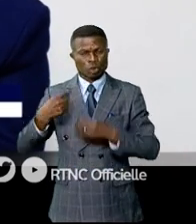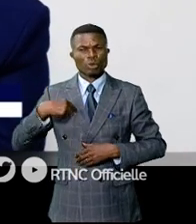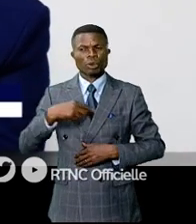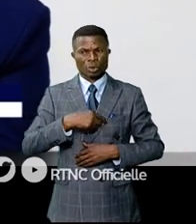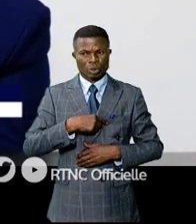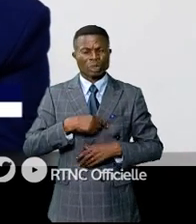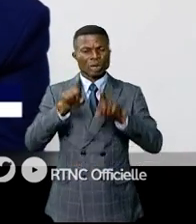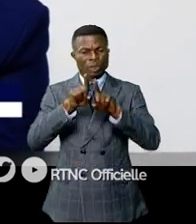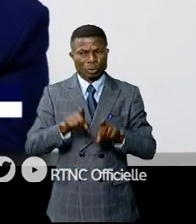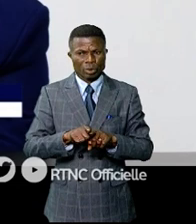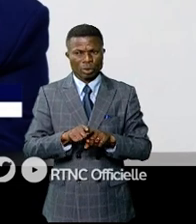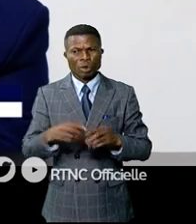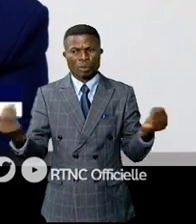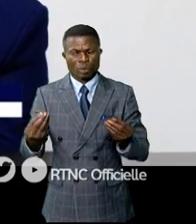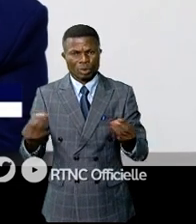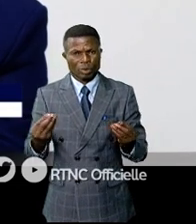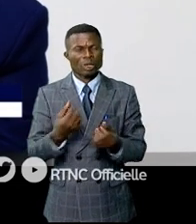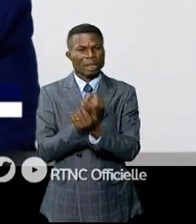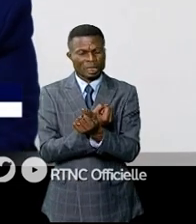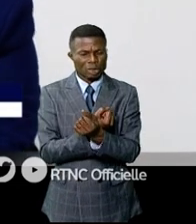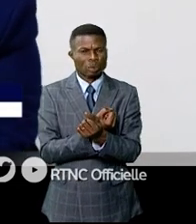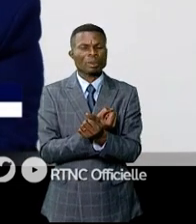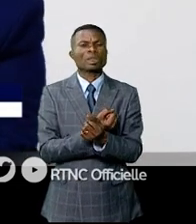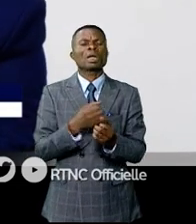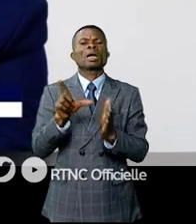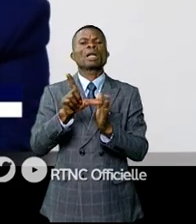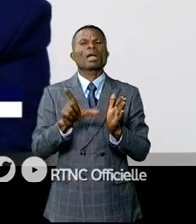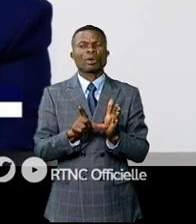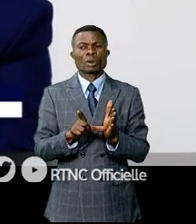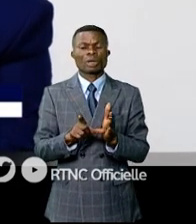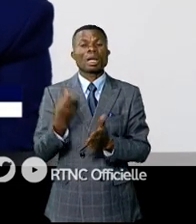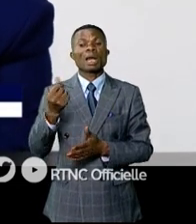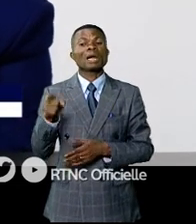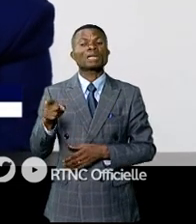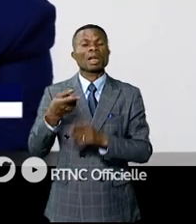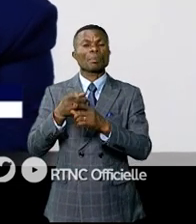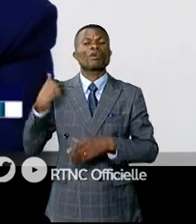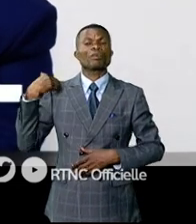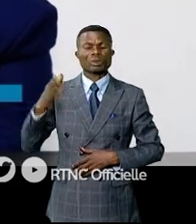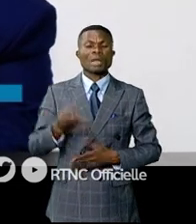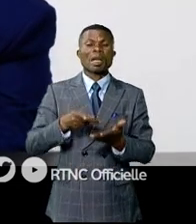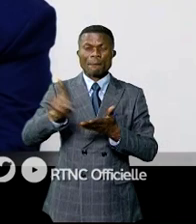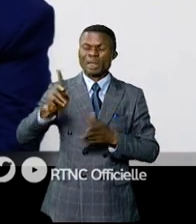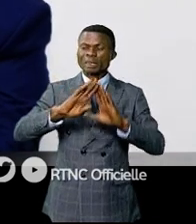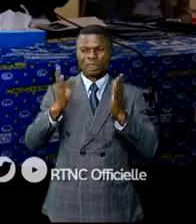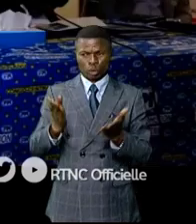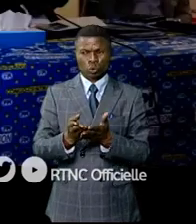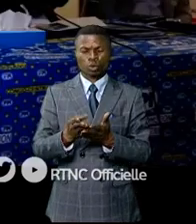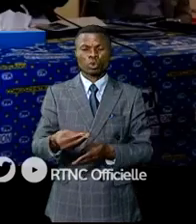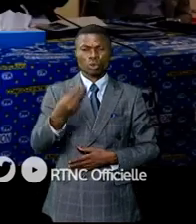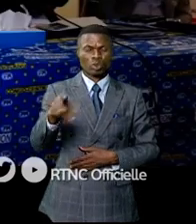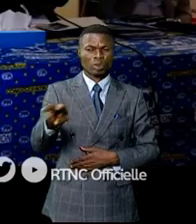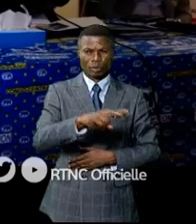mais aussi pourquoi il faut respecter les échéances et de savoir que c'est l'argent de l'État il faut rembourser pour que d'autres puissent en profiter.